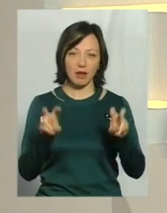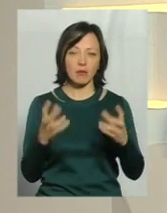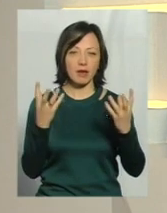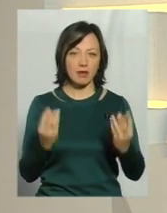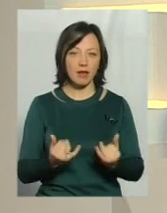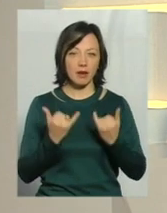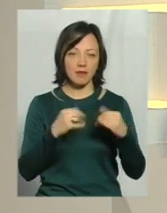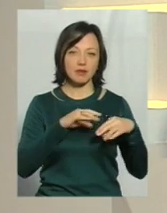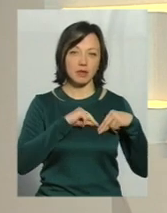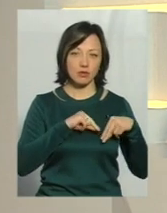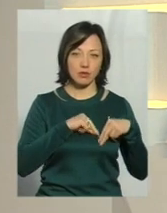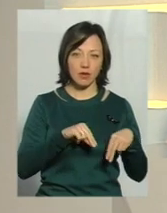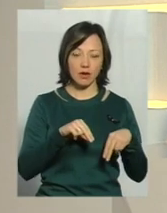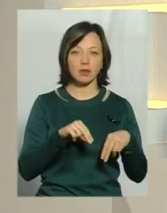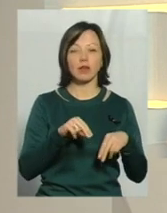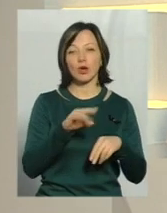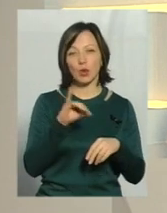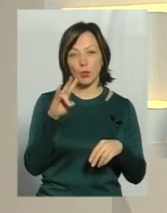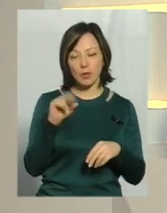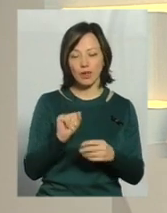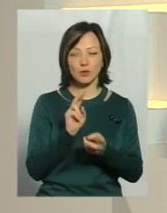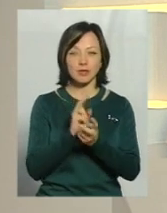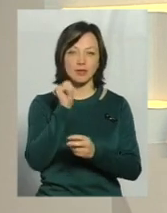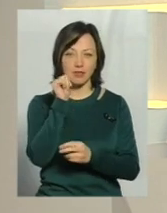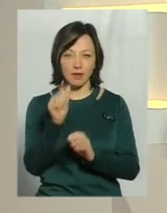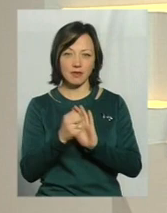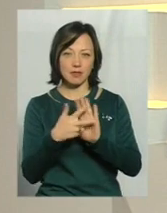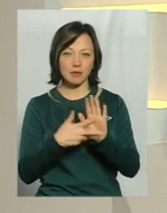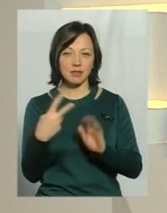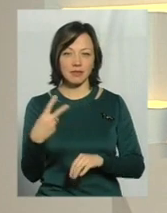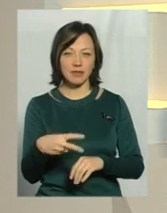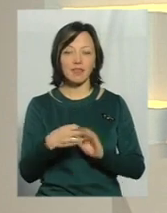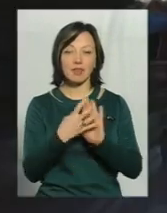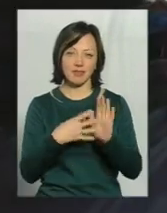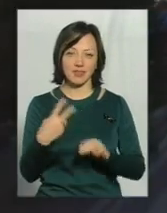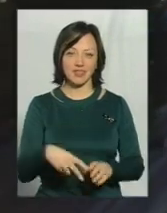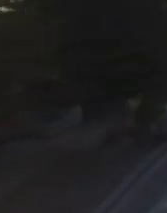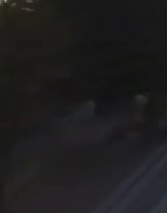дня. В студії була Юна Мітрашко. Зустрінемося завтра о 19:20 на Поділля Центр.